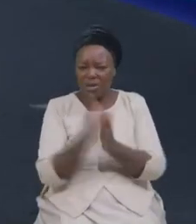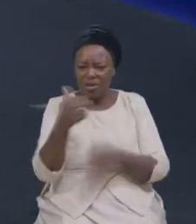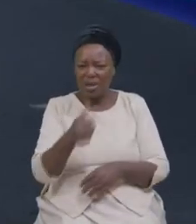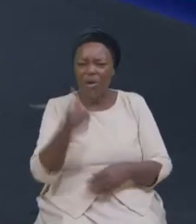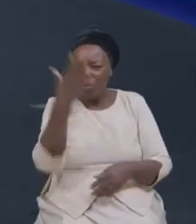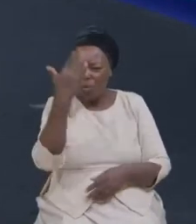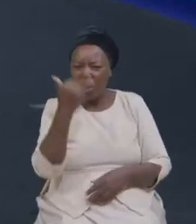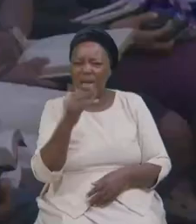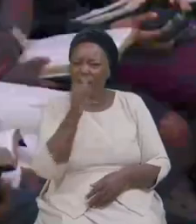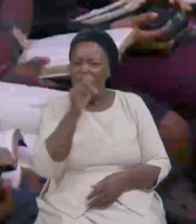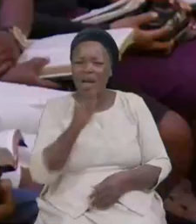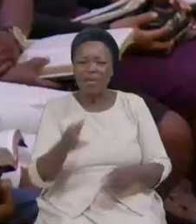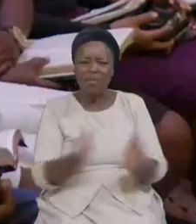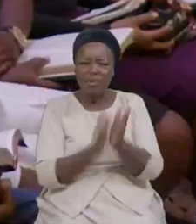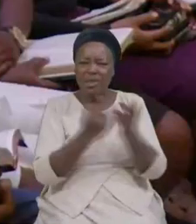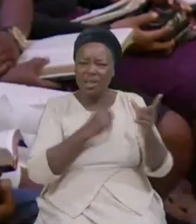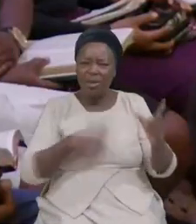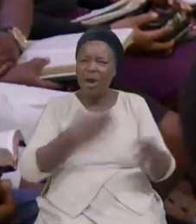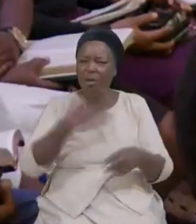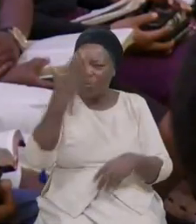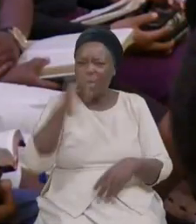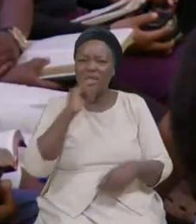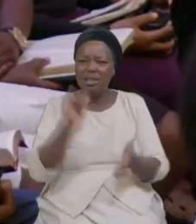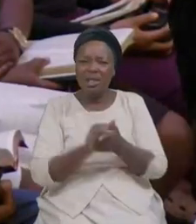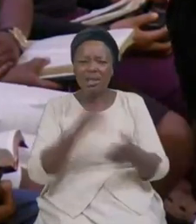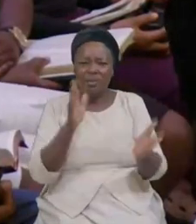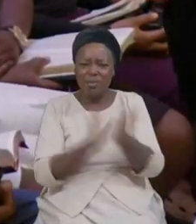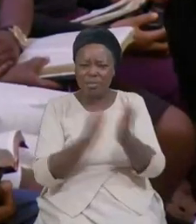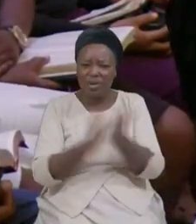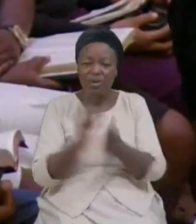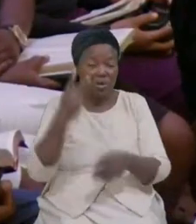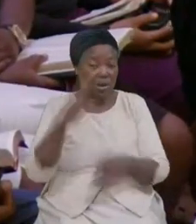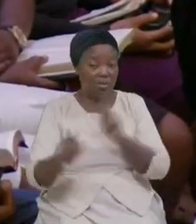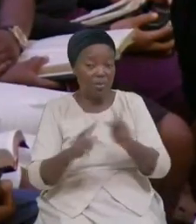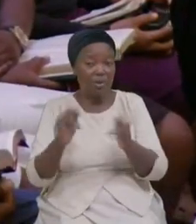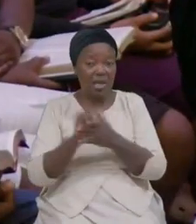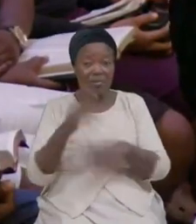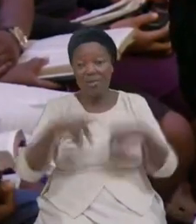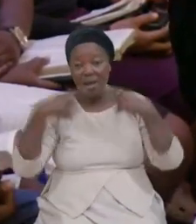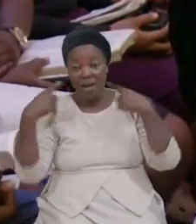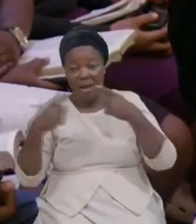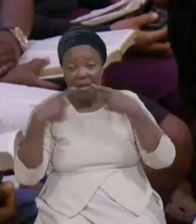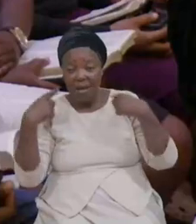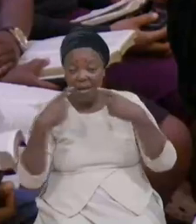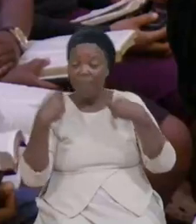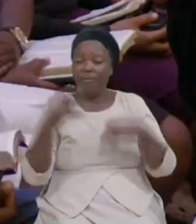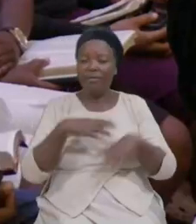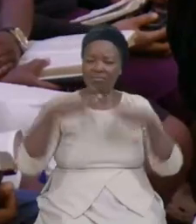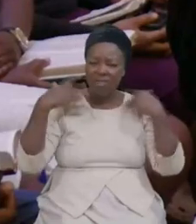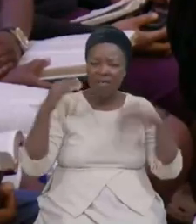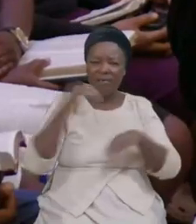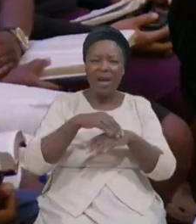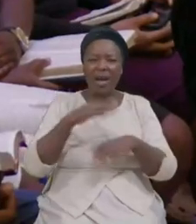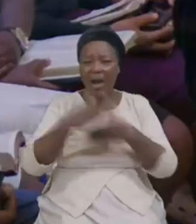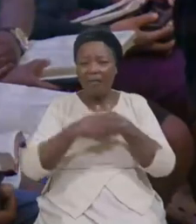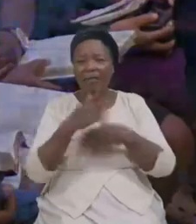que je dois louer Dieu? Vous voyez des gens qui peuvent sourire, rire après la tempête.